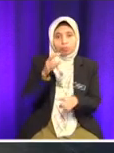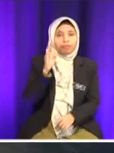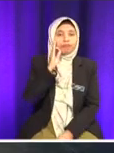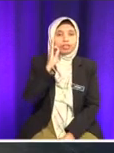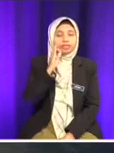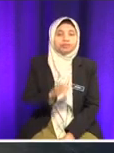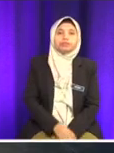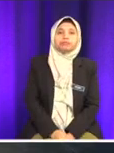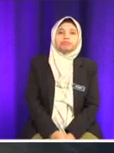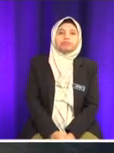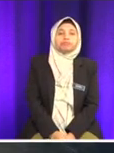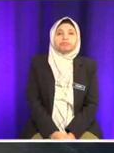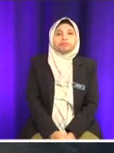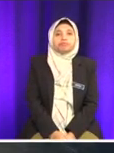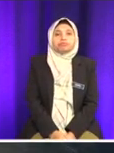Alhamdulillah